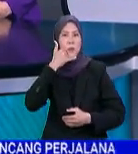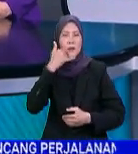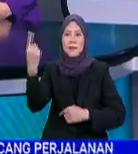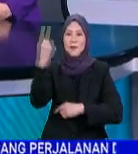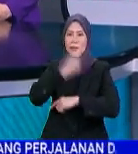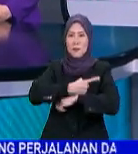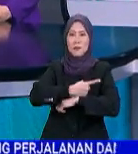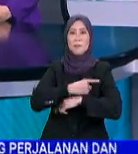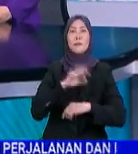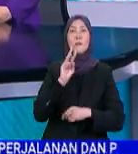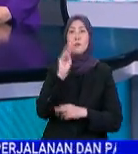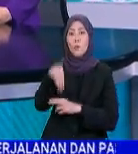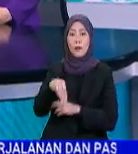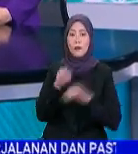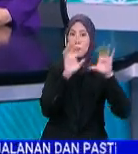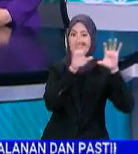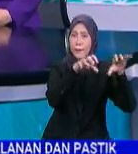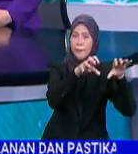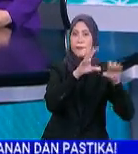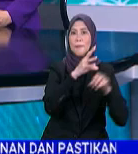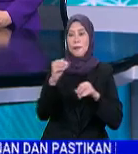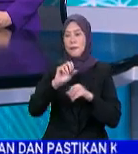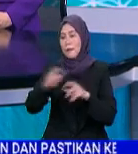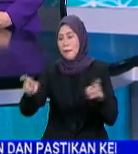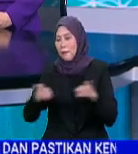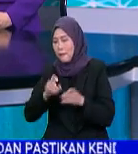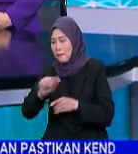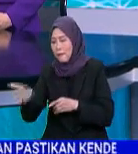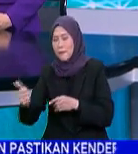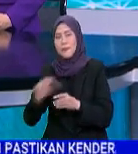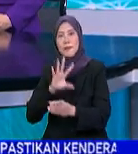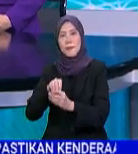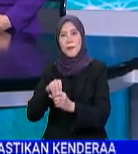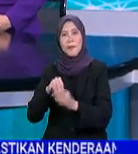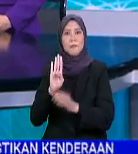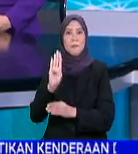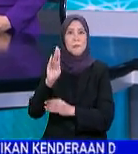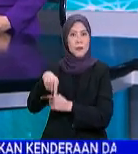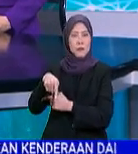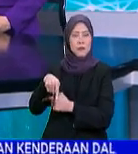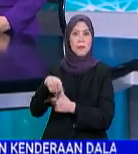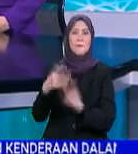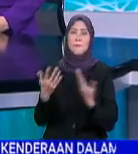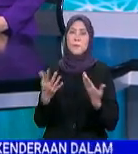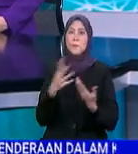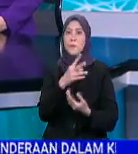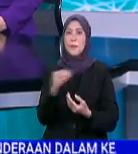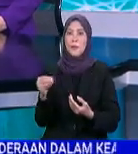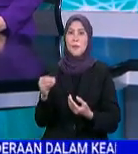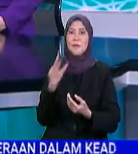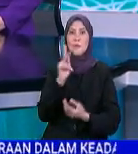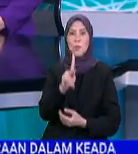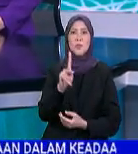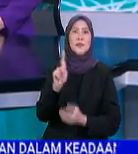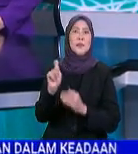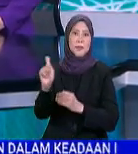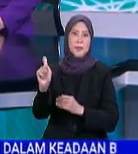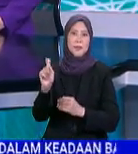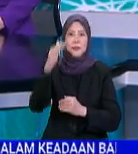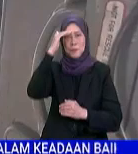sehari. Selain Muar dan Pontian, daerah-daerah lain terlibat adalah Batu Pahat, Pengerang serta Kota Tinggi.